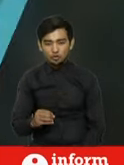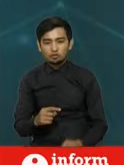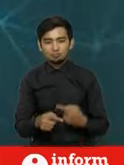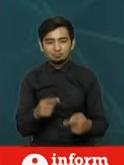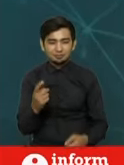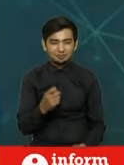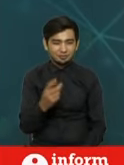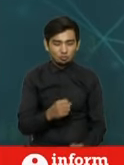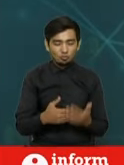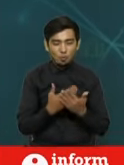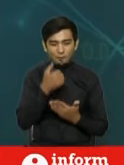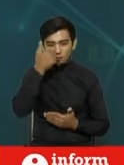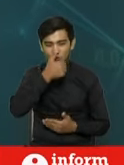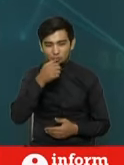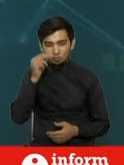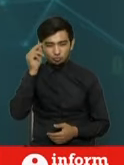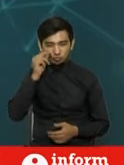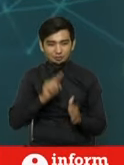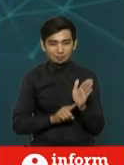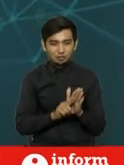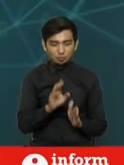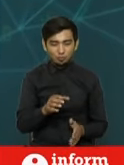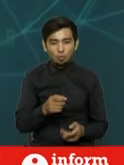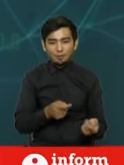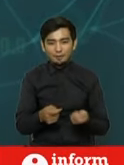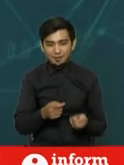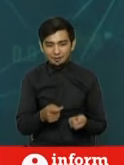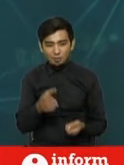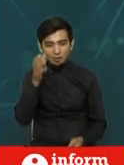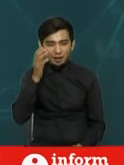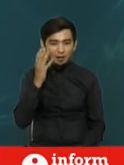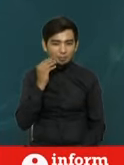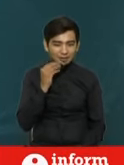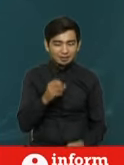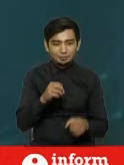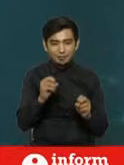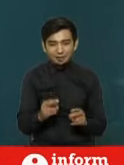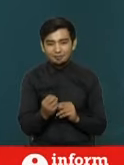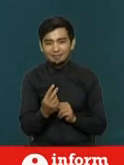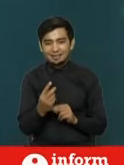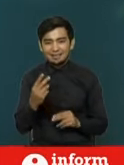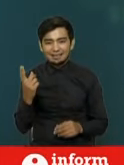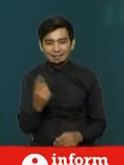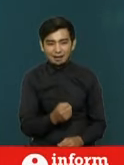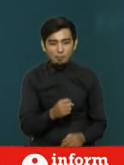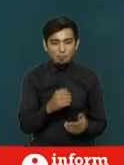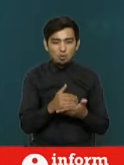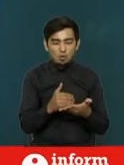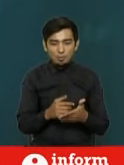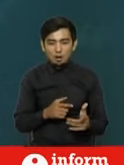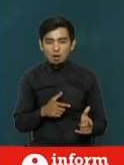начинается новый учебный сезон Управление образования Алмааты планирует запу специальную двенадцати недельную программу подготовки